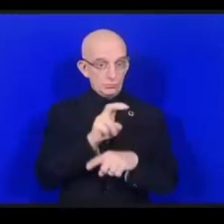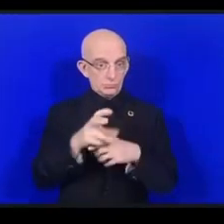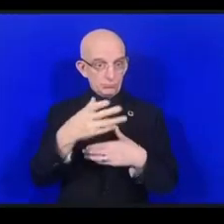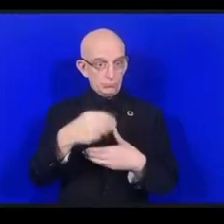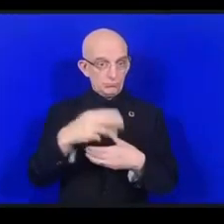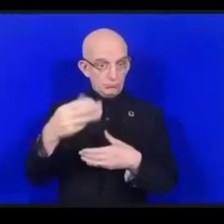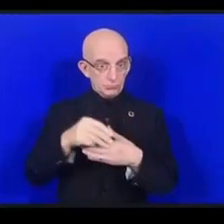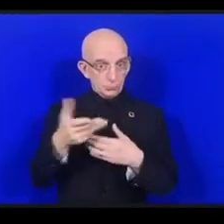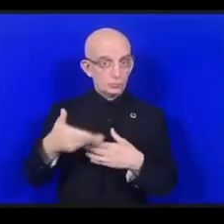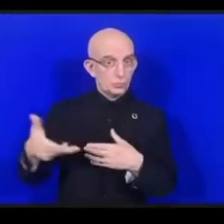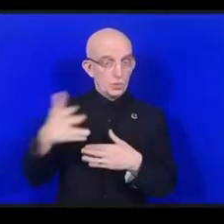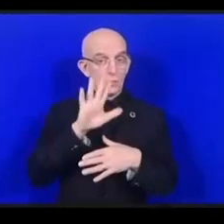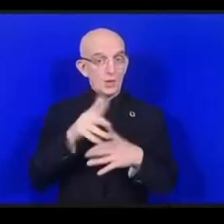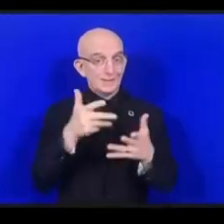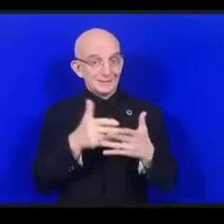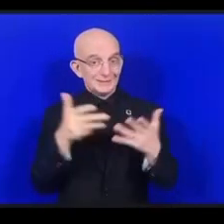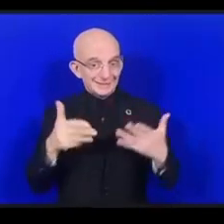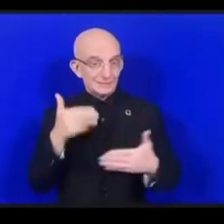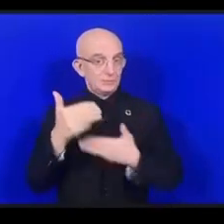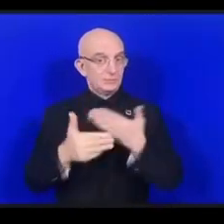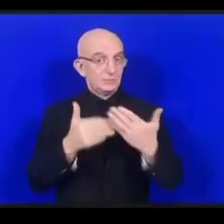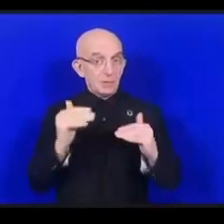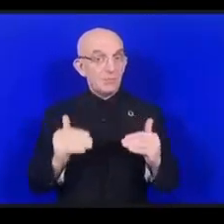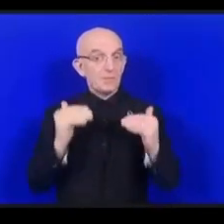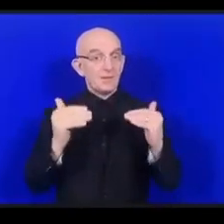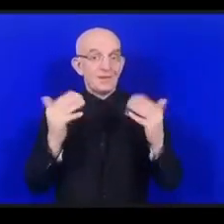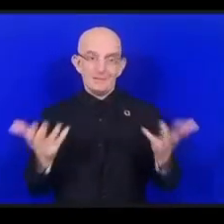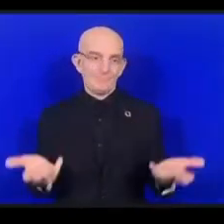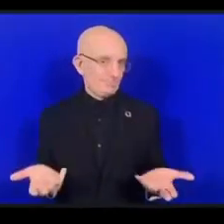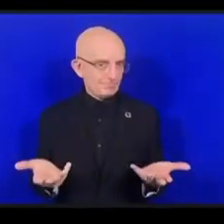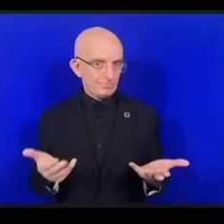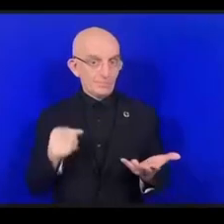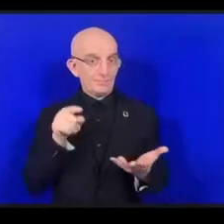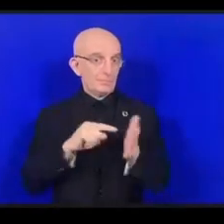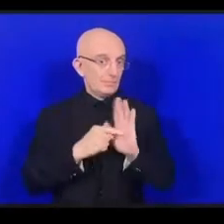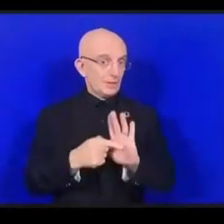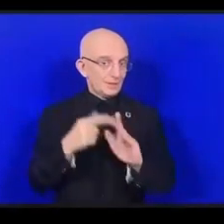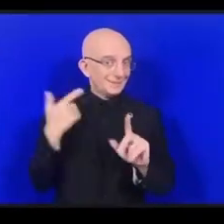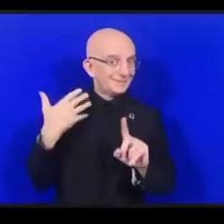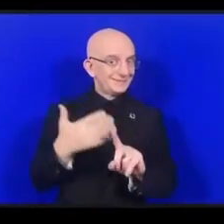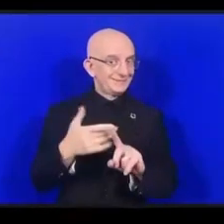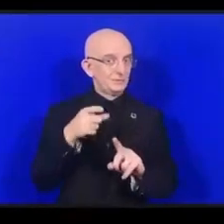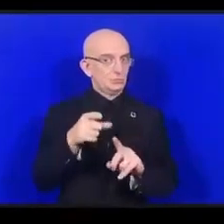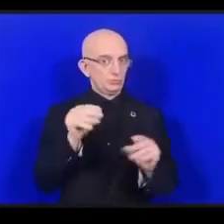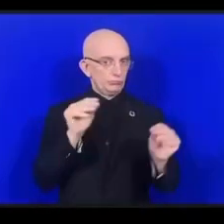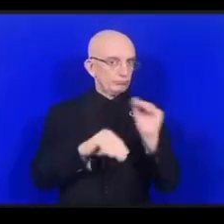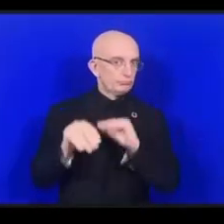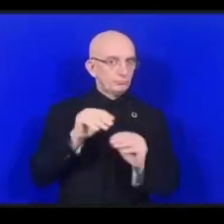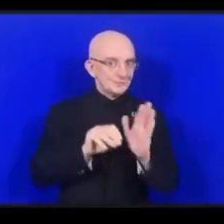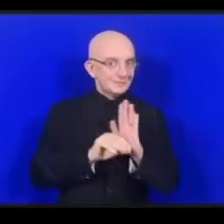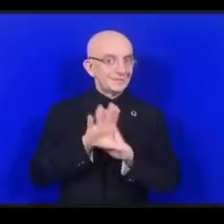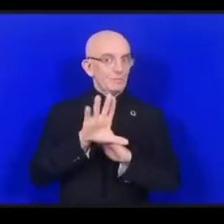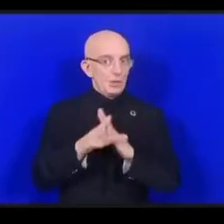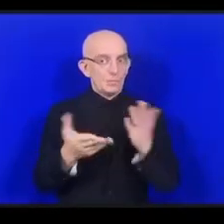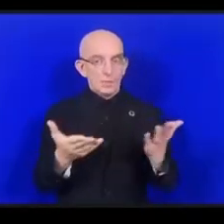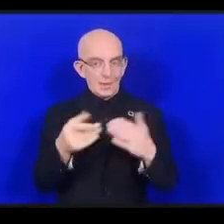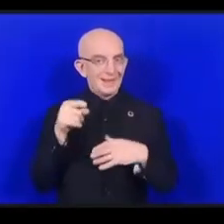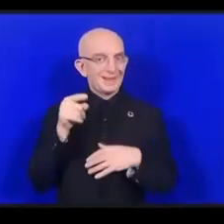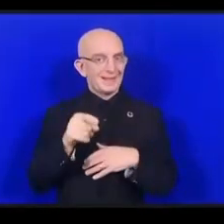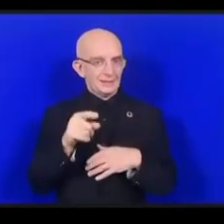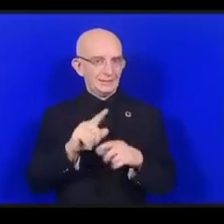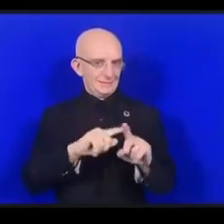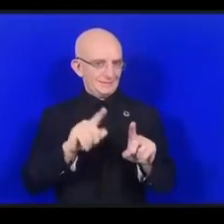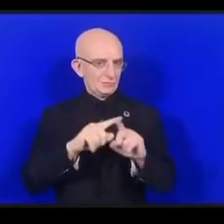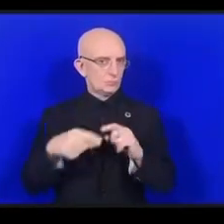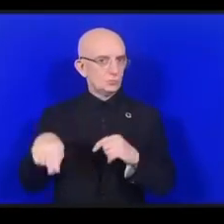要想做好呢，就要做尽可能多的去做案例研究，就这样才能够确保我们技